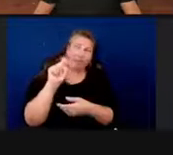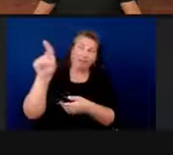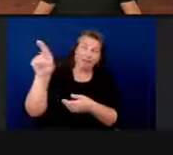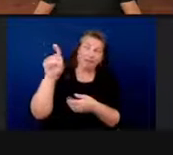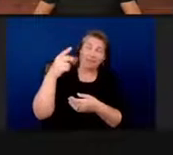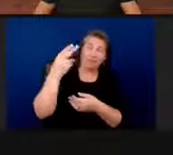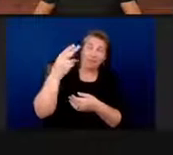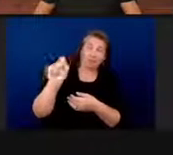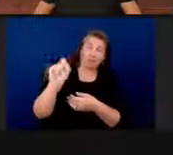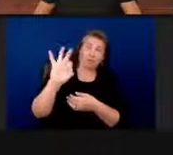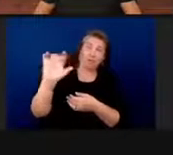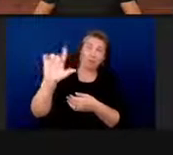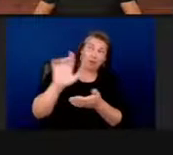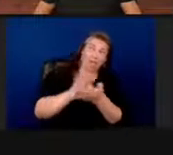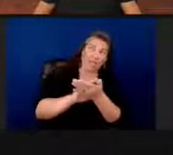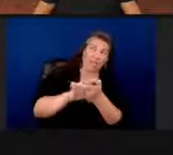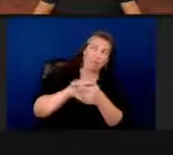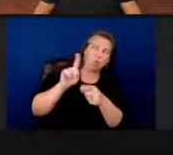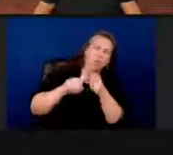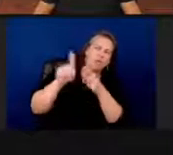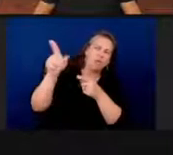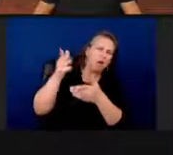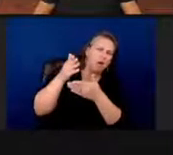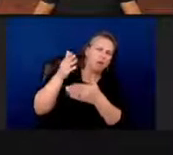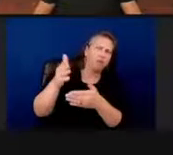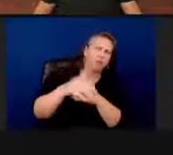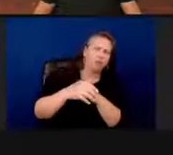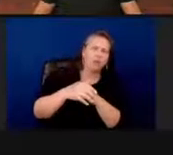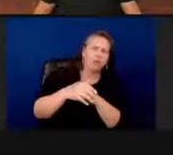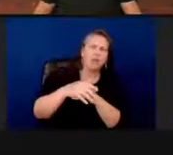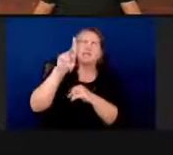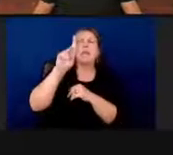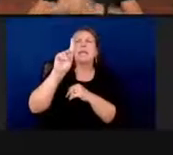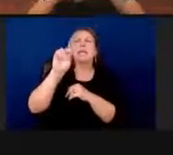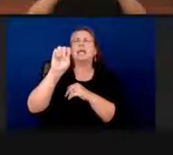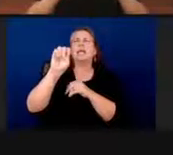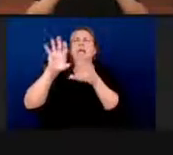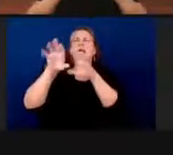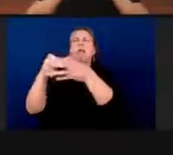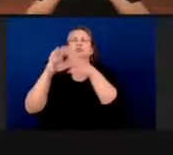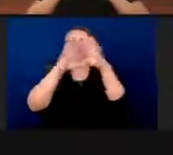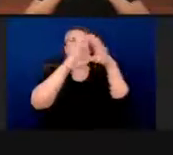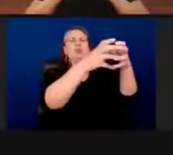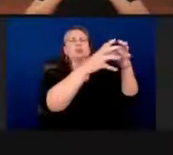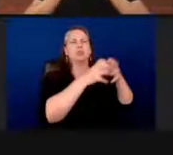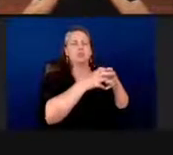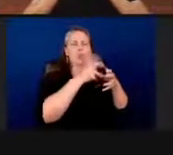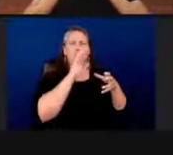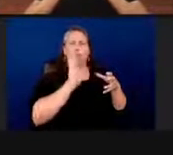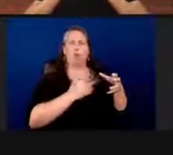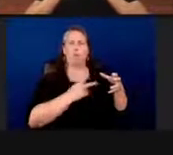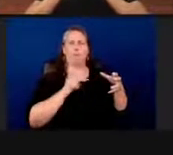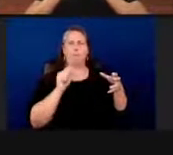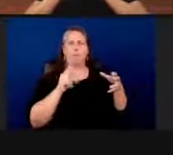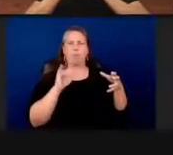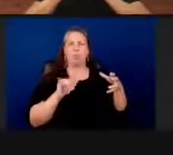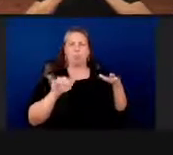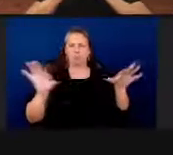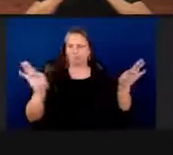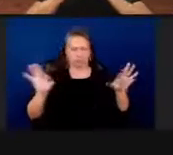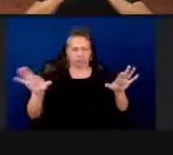في المدرسة ونتخذ القرار وفقا لهذا الموضوع،